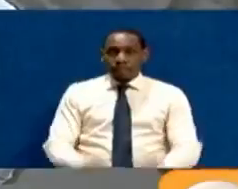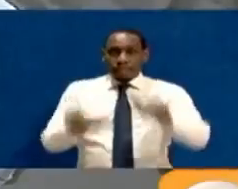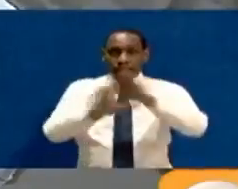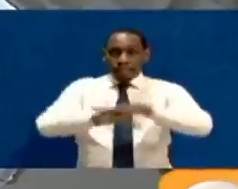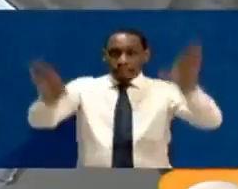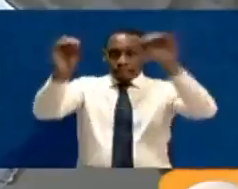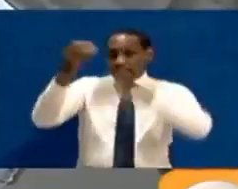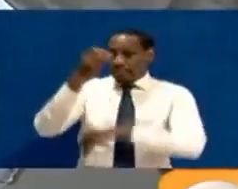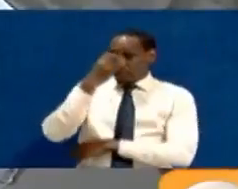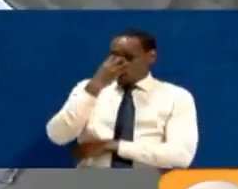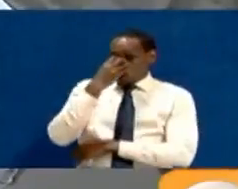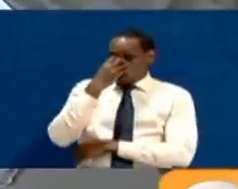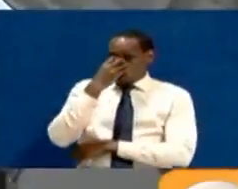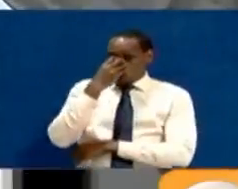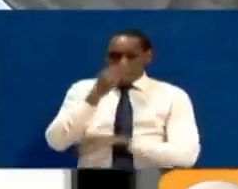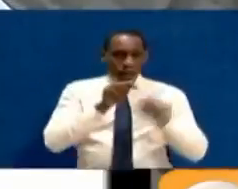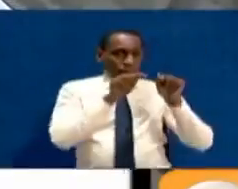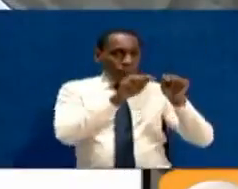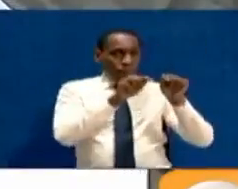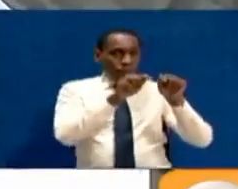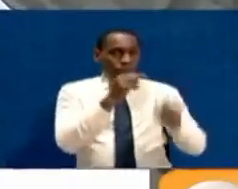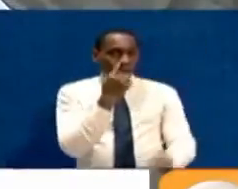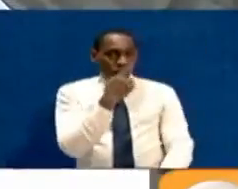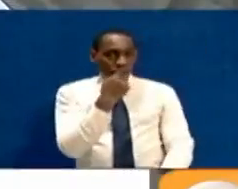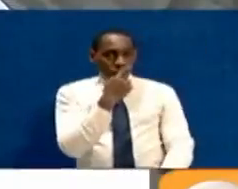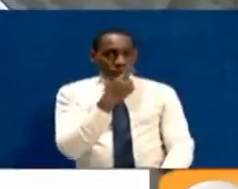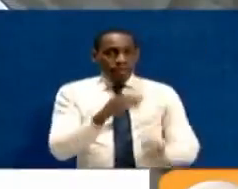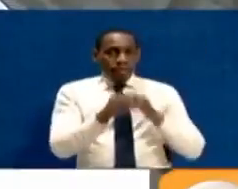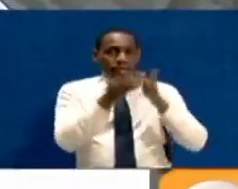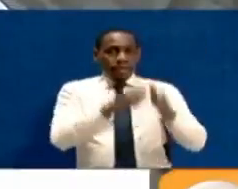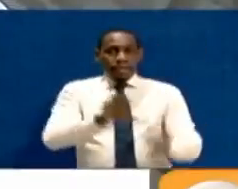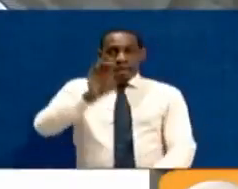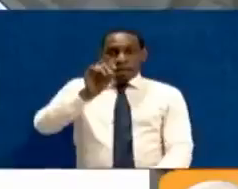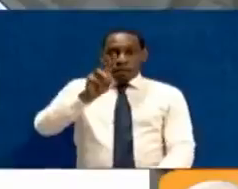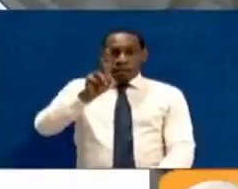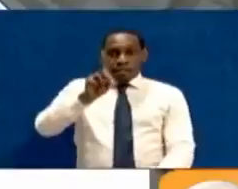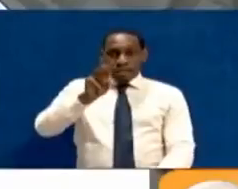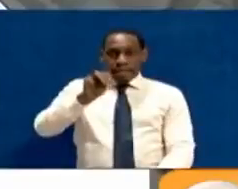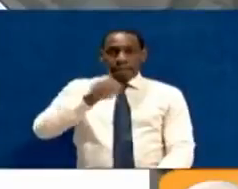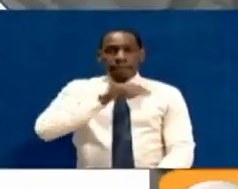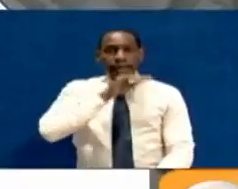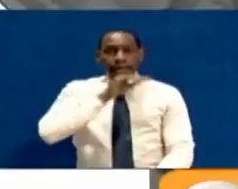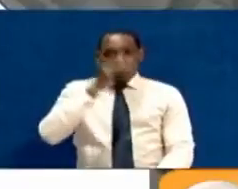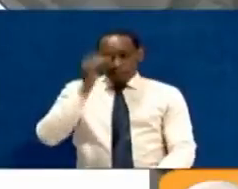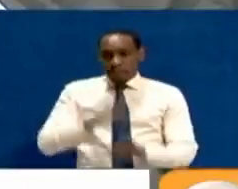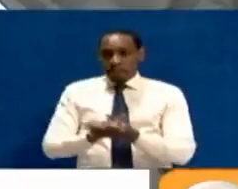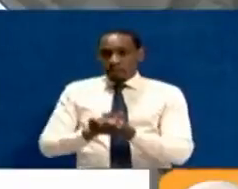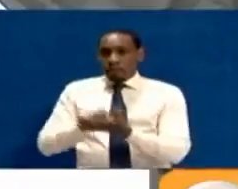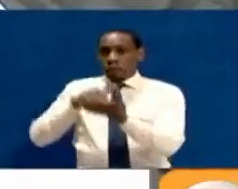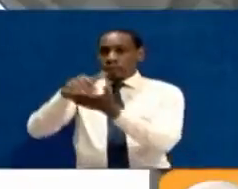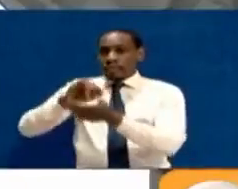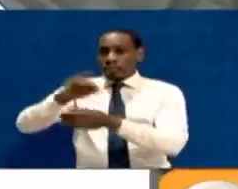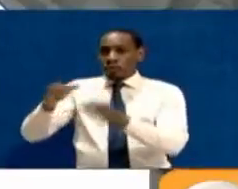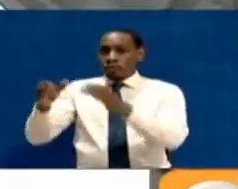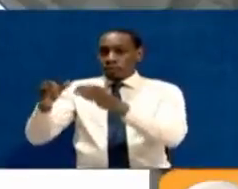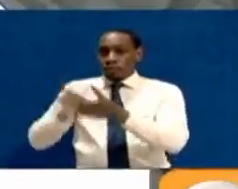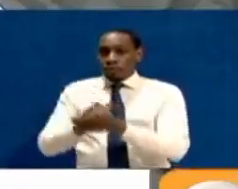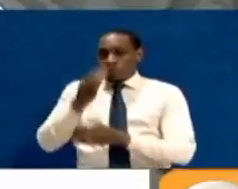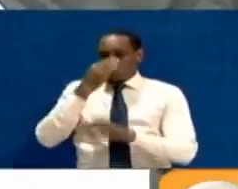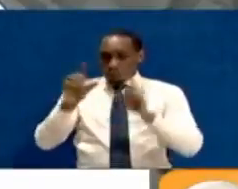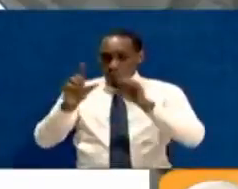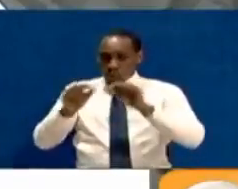Naibu Rais William Ruto amewaelekezea kidole cha lawama kinara wa chama cha ODM Raila Odinga kuhusu masaibu ya chama cha Jubilee. Ruto anasema